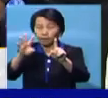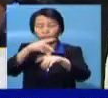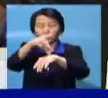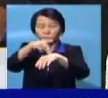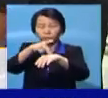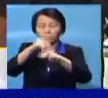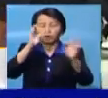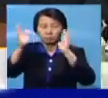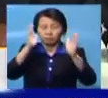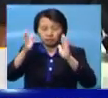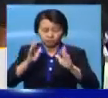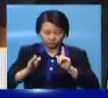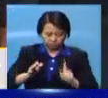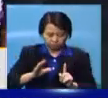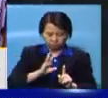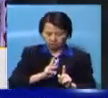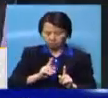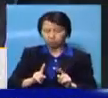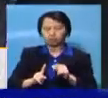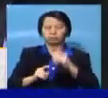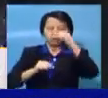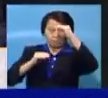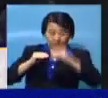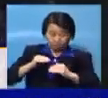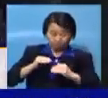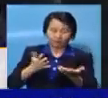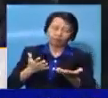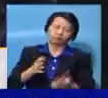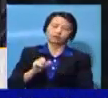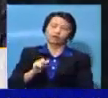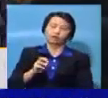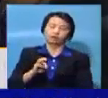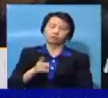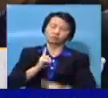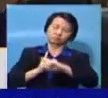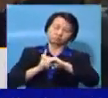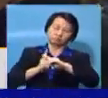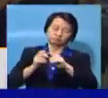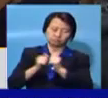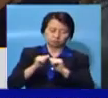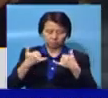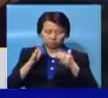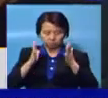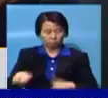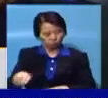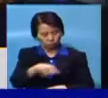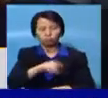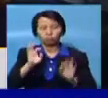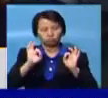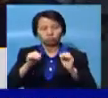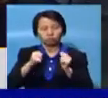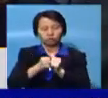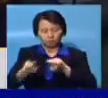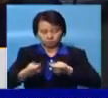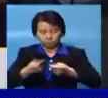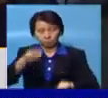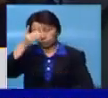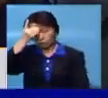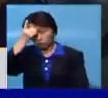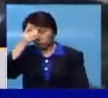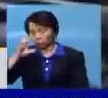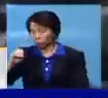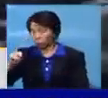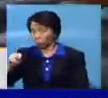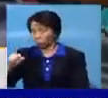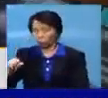di tangga 161, Amri optimis dengan keserasian barisan pemain yang disenaraikan di bawah kendalian Dato' Ong Kim